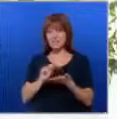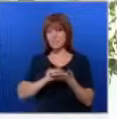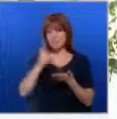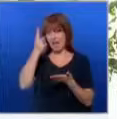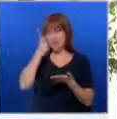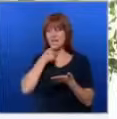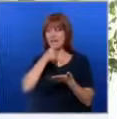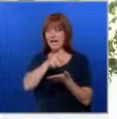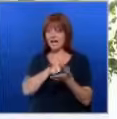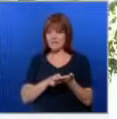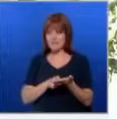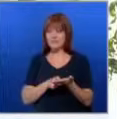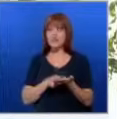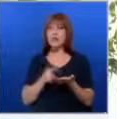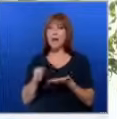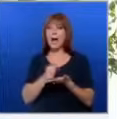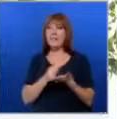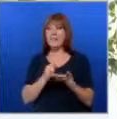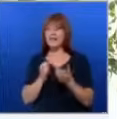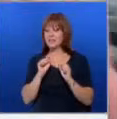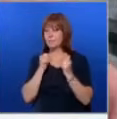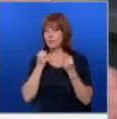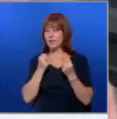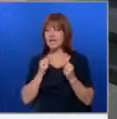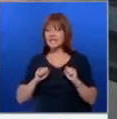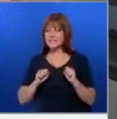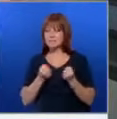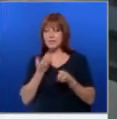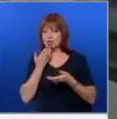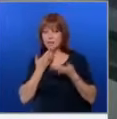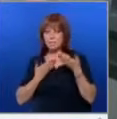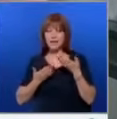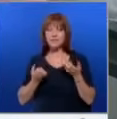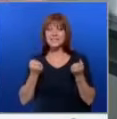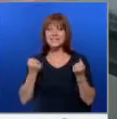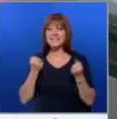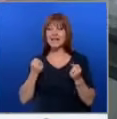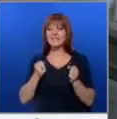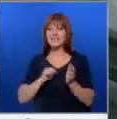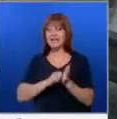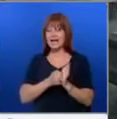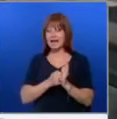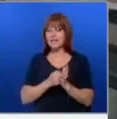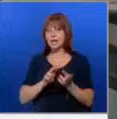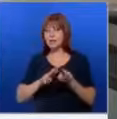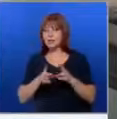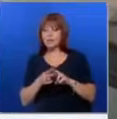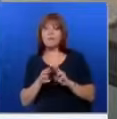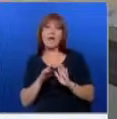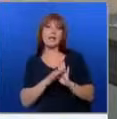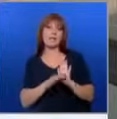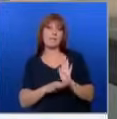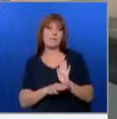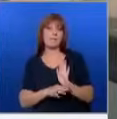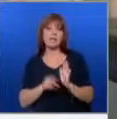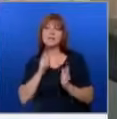рецепта. Фармацевтите реагираха с протести. Последваха спешни преговори с касата за промяна на правилата за финансиране на обработката на рецепти